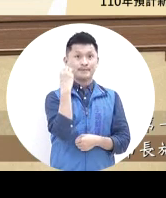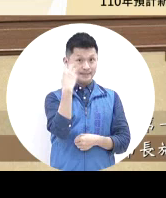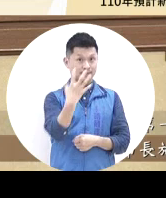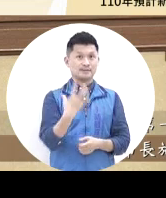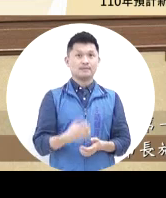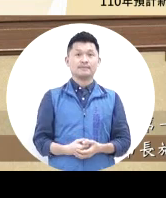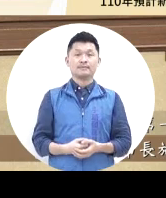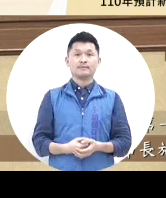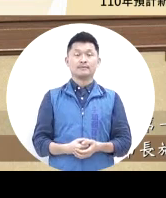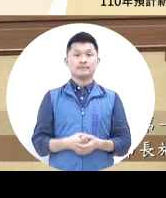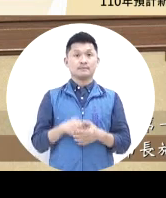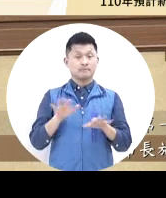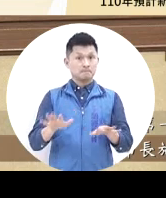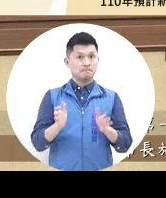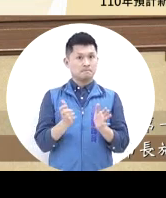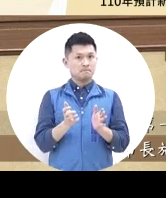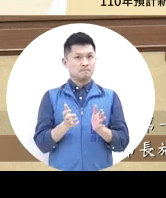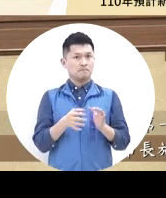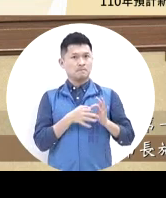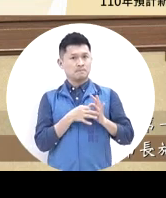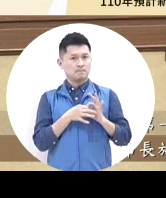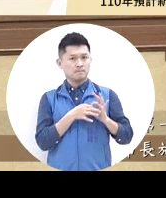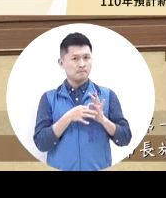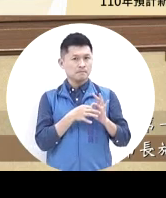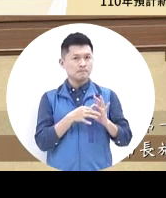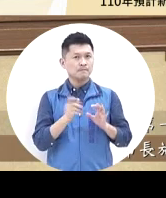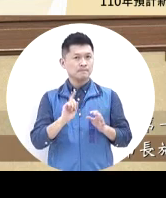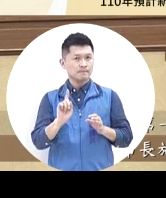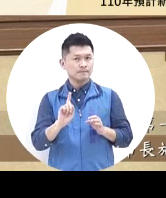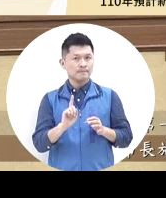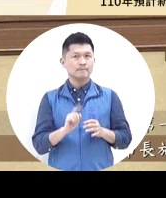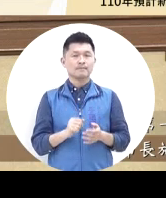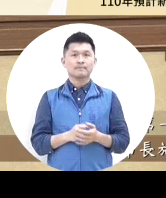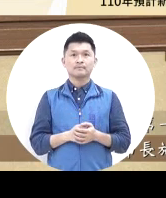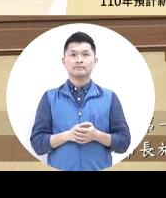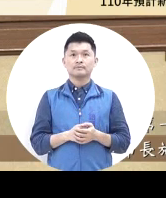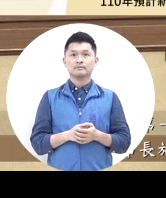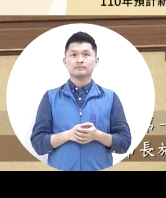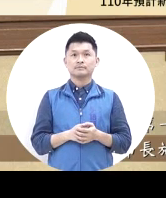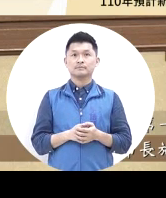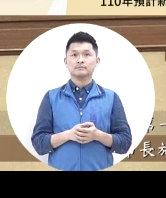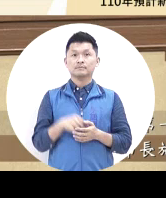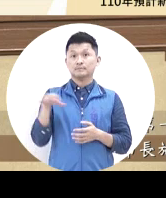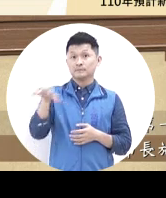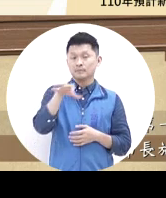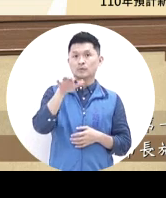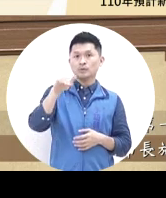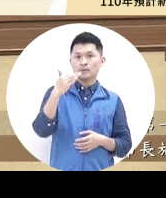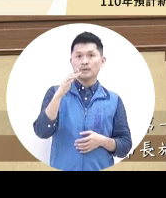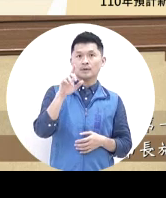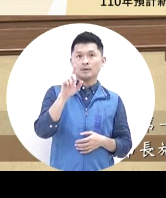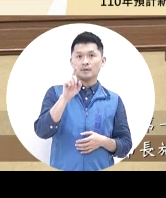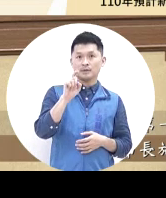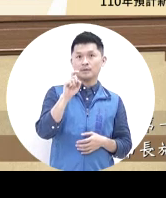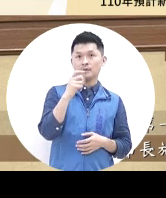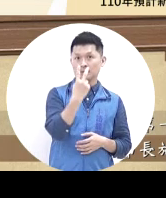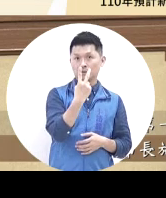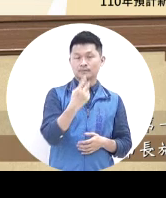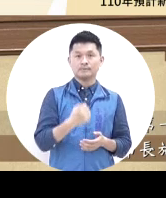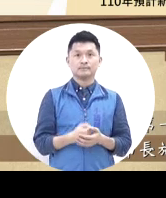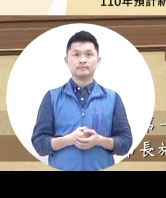深受长辈所关心的银发俱乐部，目前已经累计了916个地方。我们希望目标是